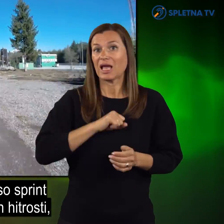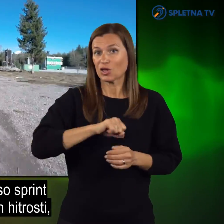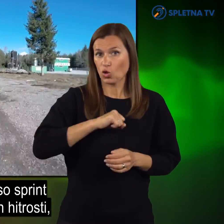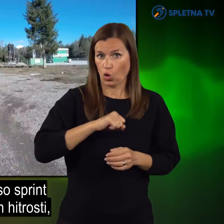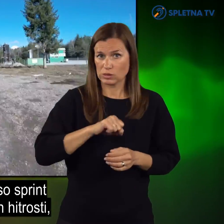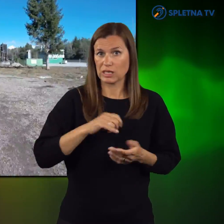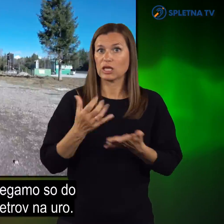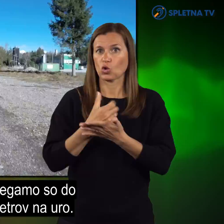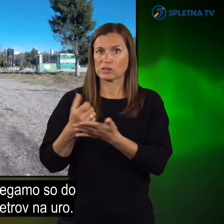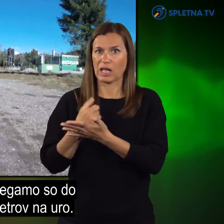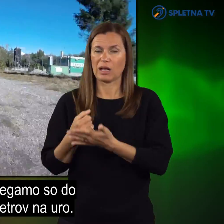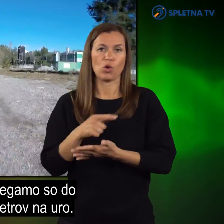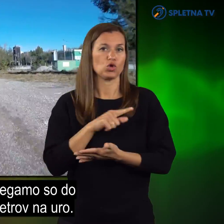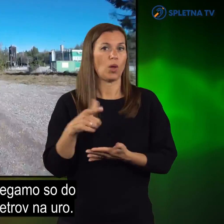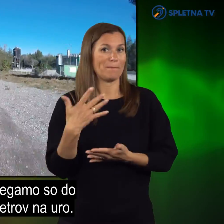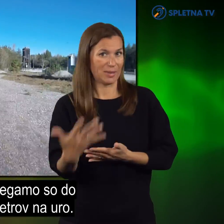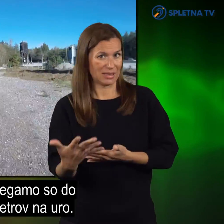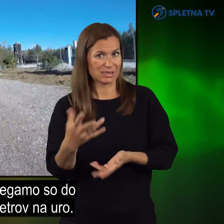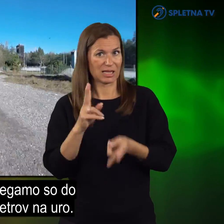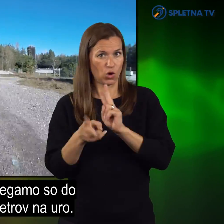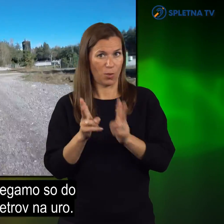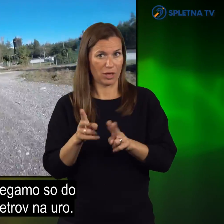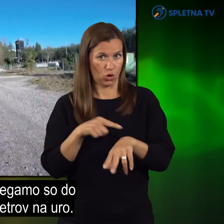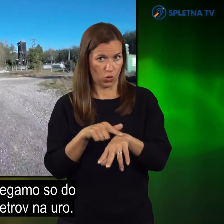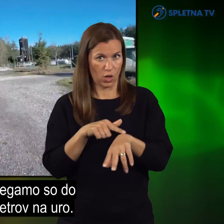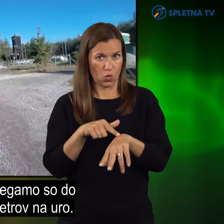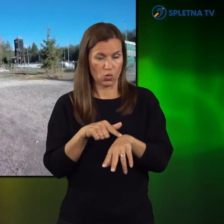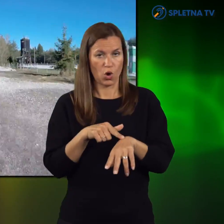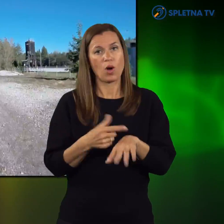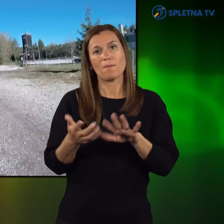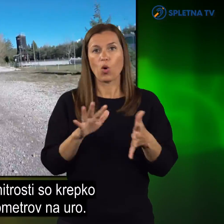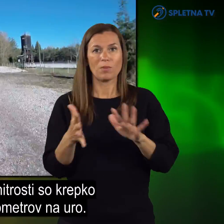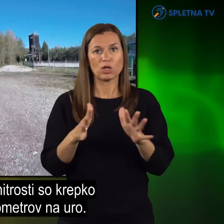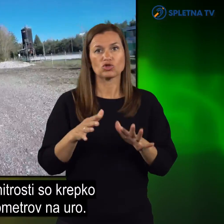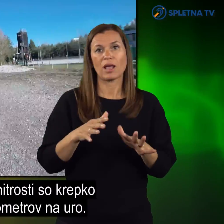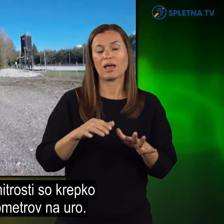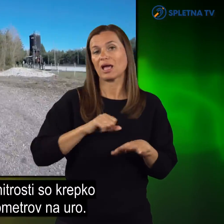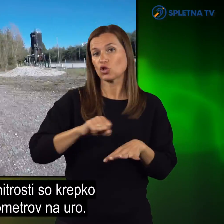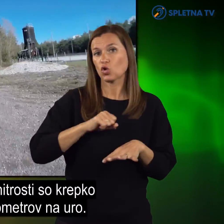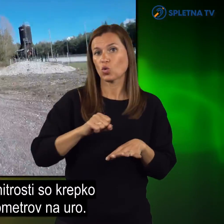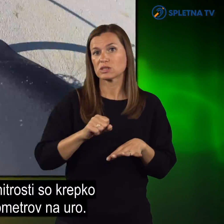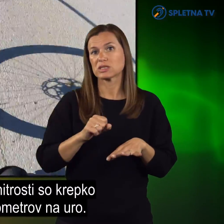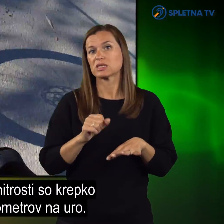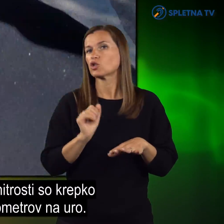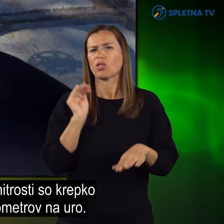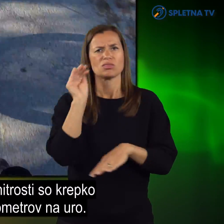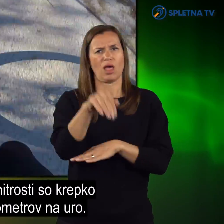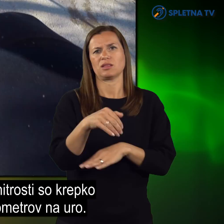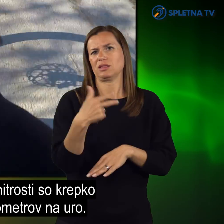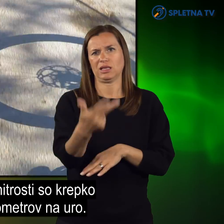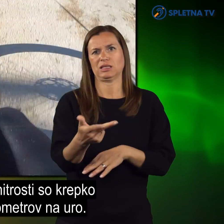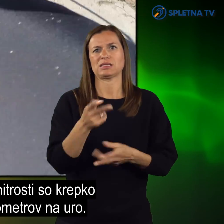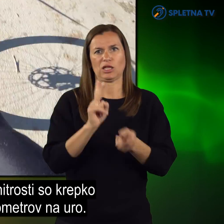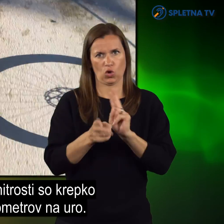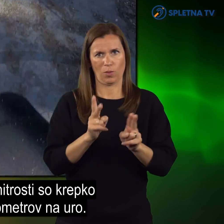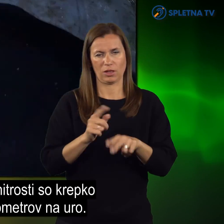In brzine, ki se dosegajo tukaj, so tam do 50 km/h. Povprečne hitrosti se gibajo krepko